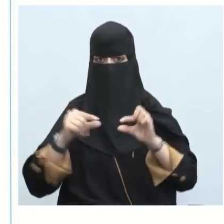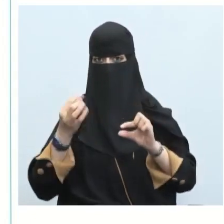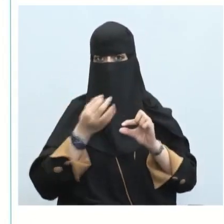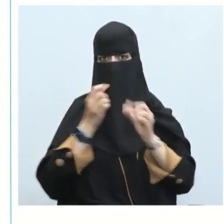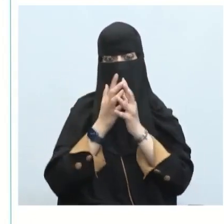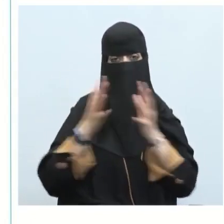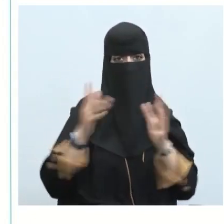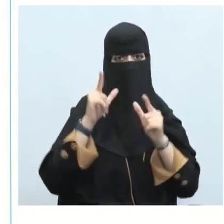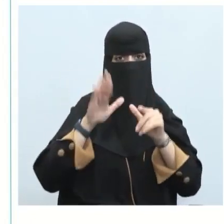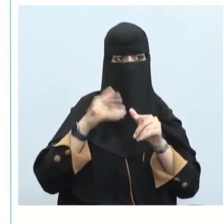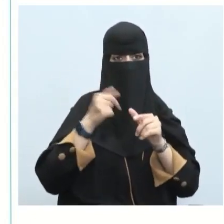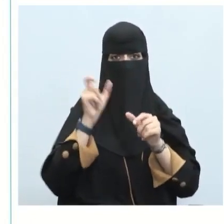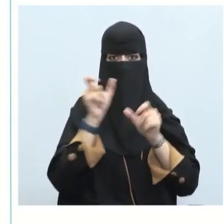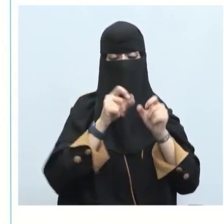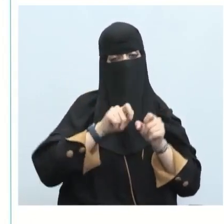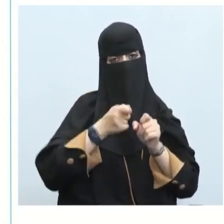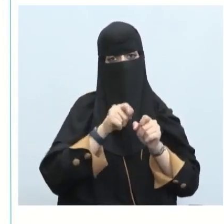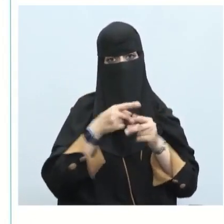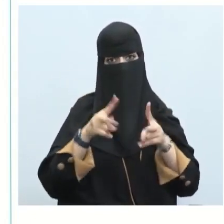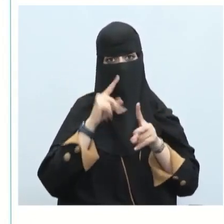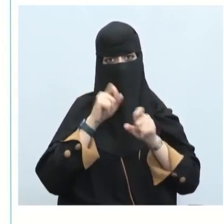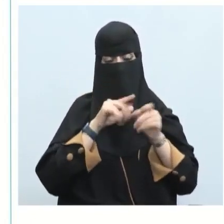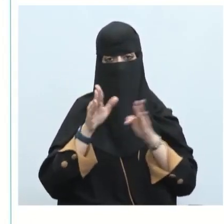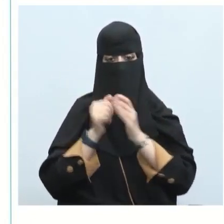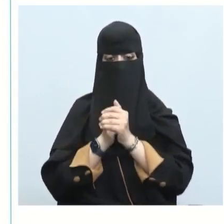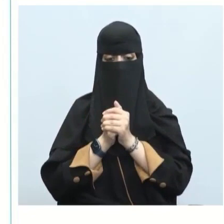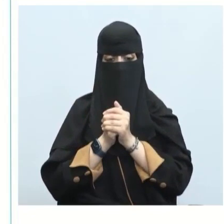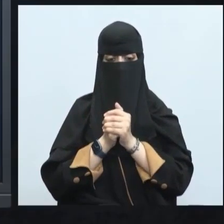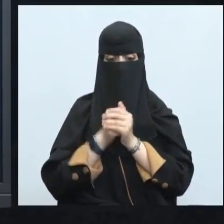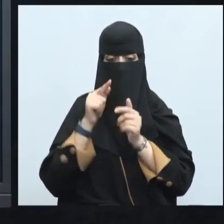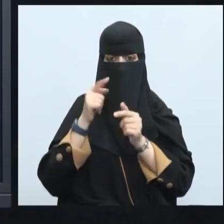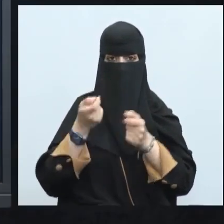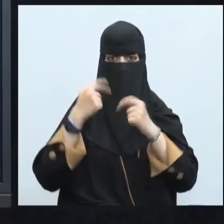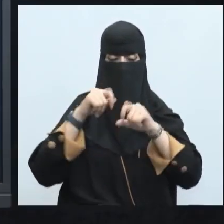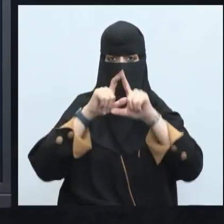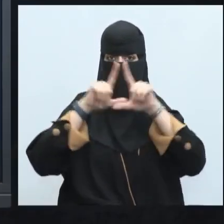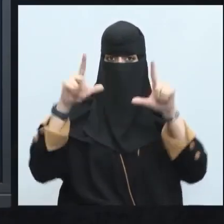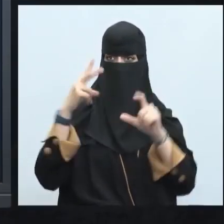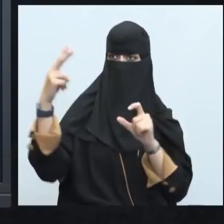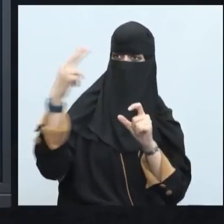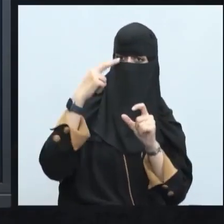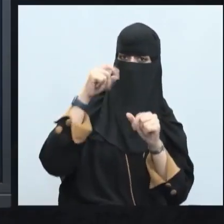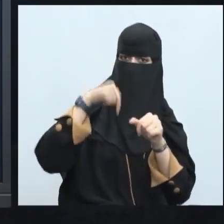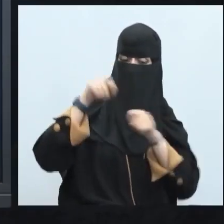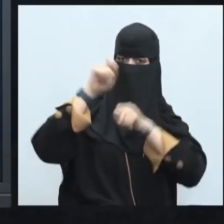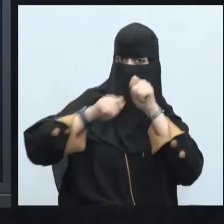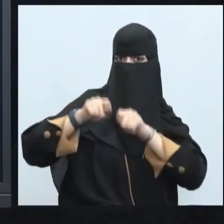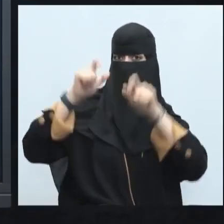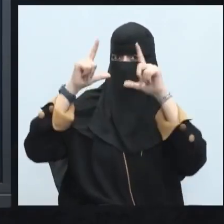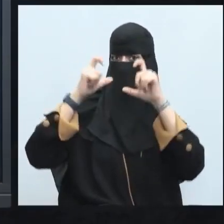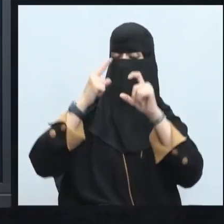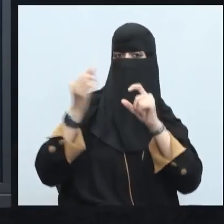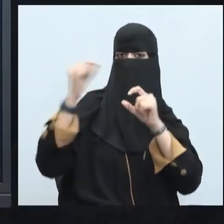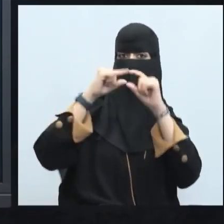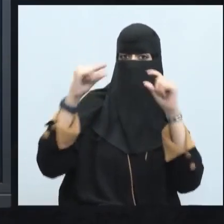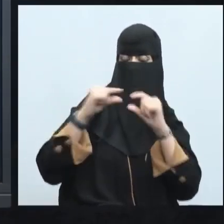غني بالكلمات المفتاحيه الانفو الانفو جرافيكس هو عرض مرئي يستخدم الصور